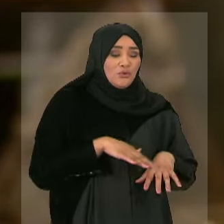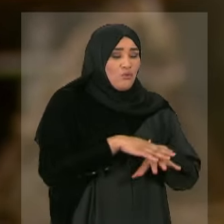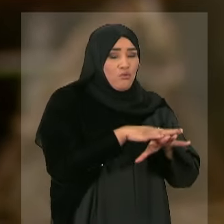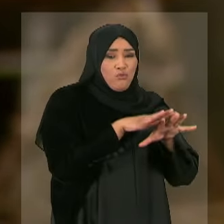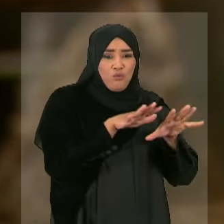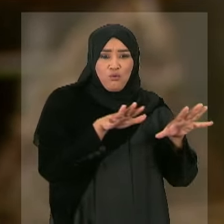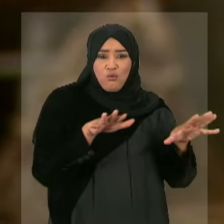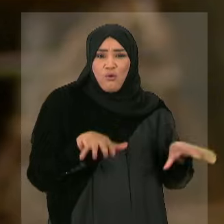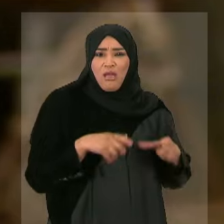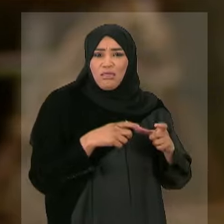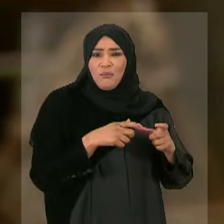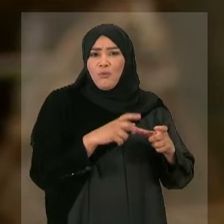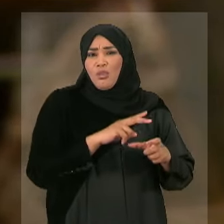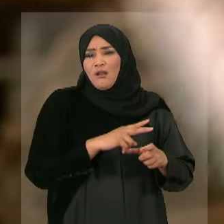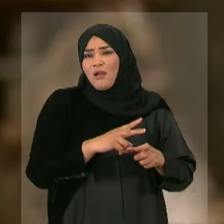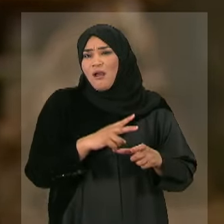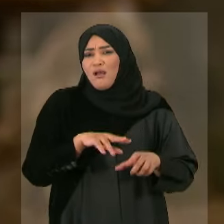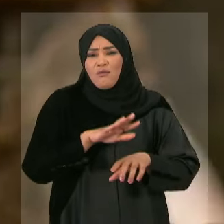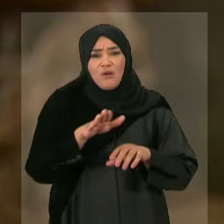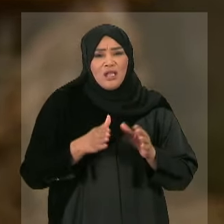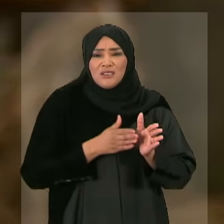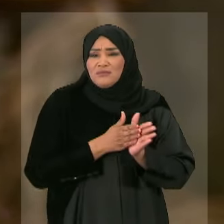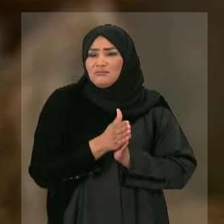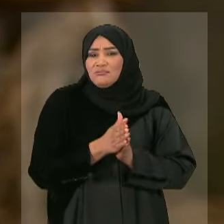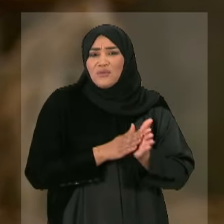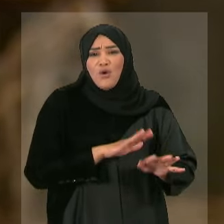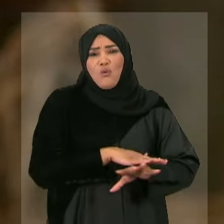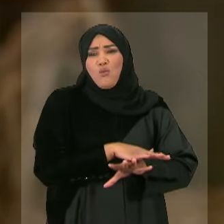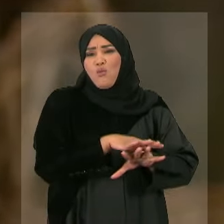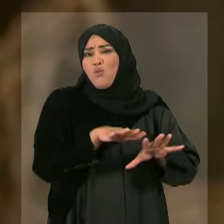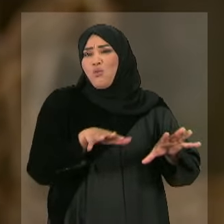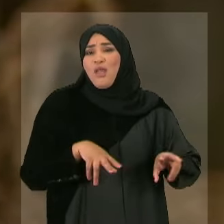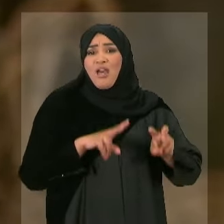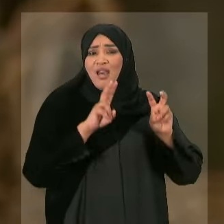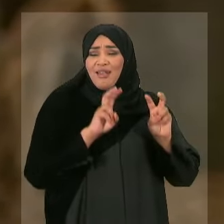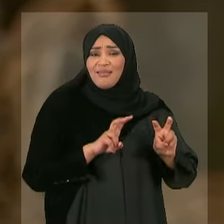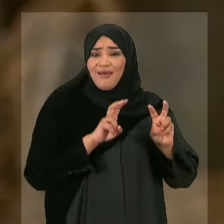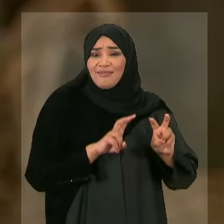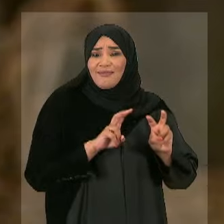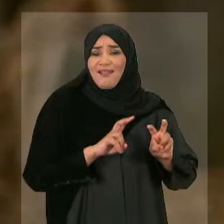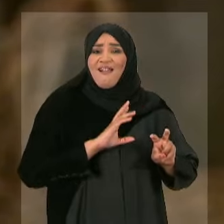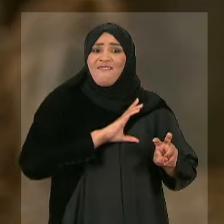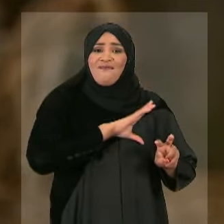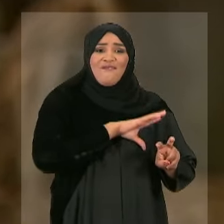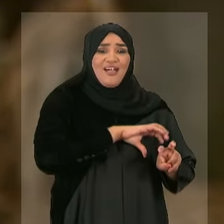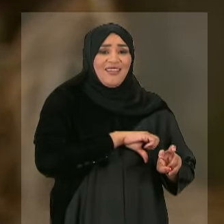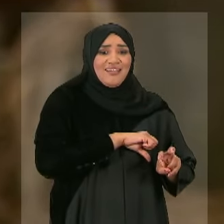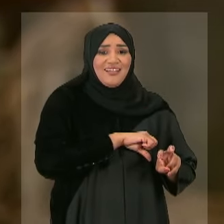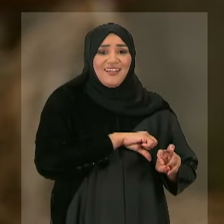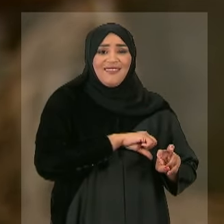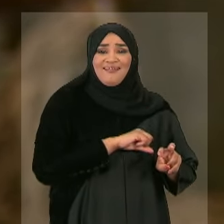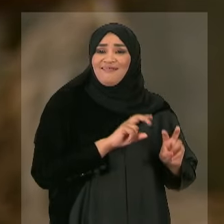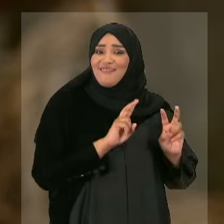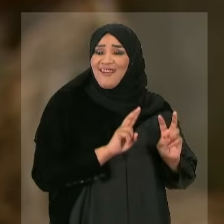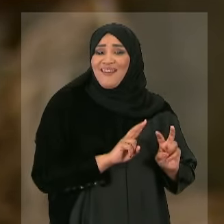هذا التحرك، كل هذا النشاط وبيأكد وبعزز الهوية الفلسطينية لشعبنا في هاي البلاد. أنا